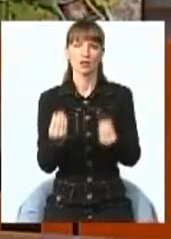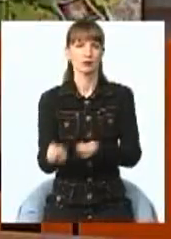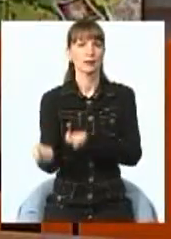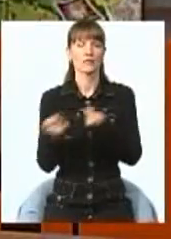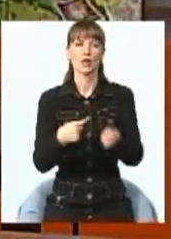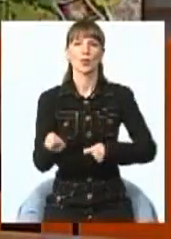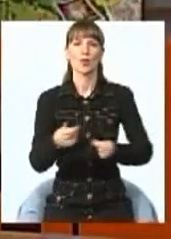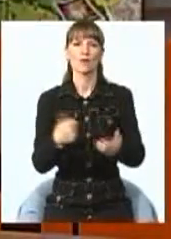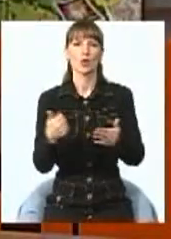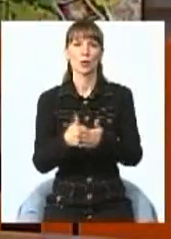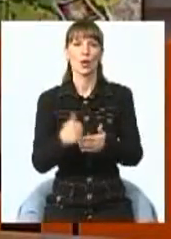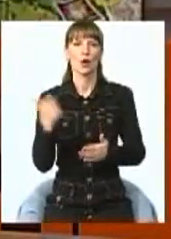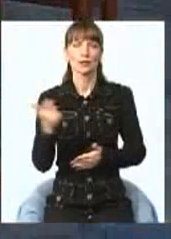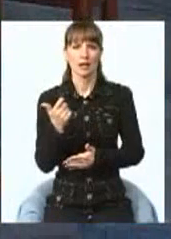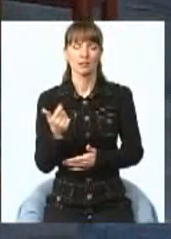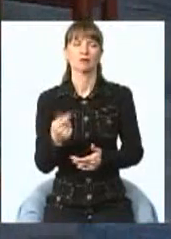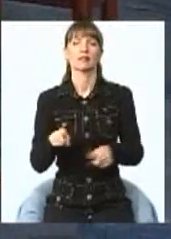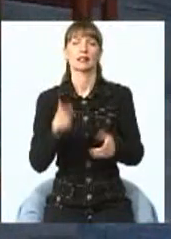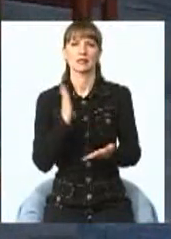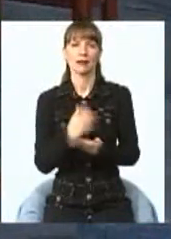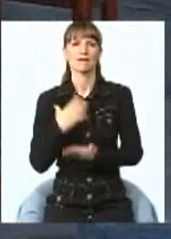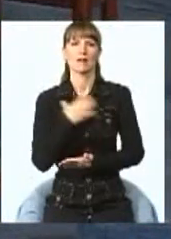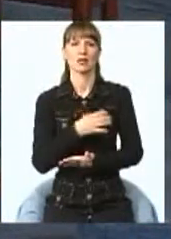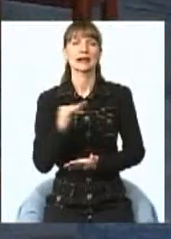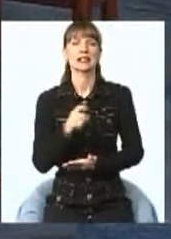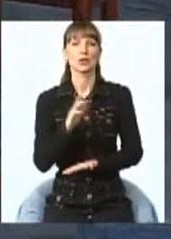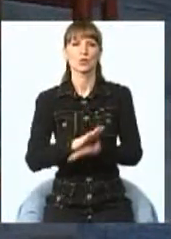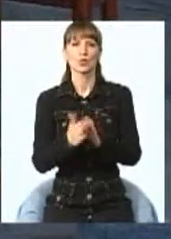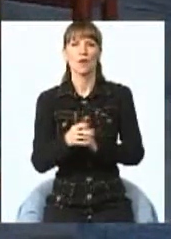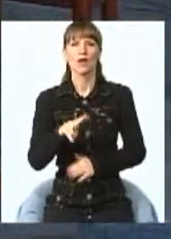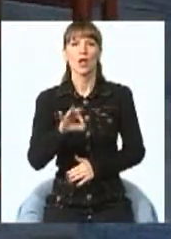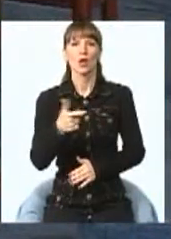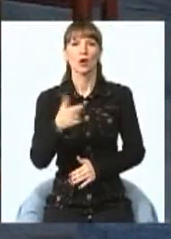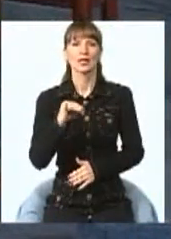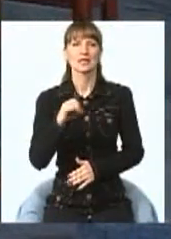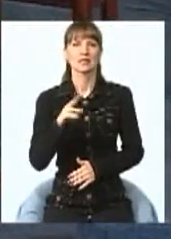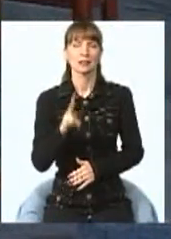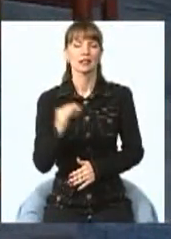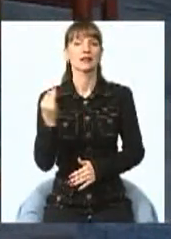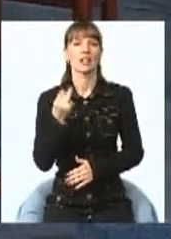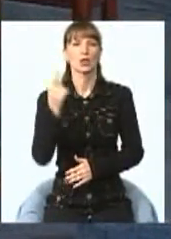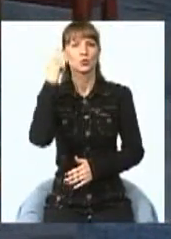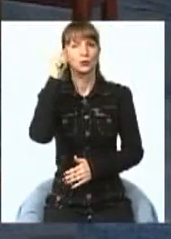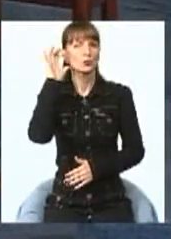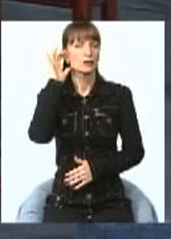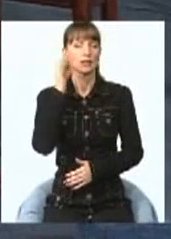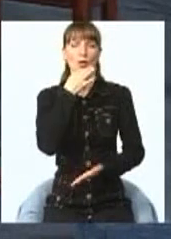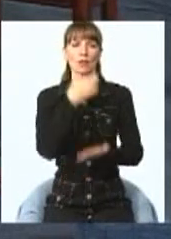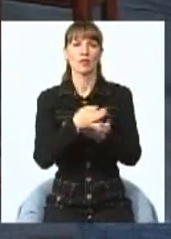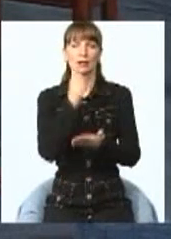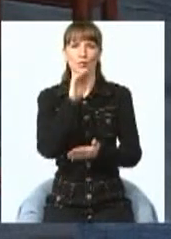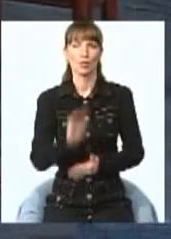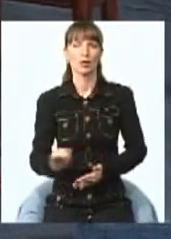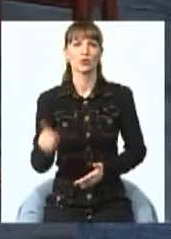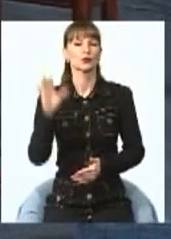доставити товар до власника, також є основною з умов логістів. Ну і цікаво послухати відповіді малечі. Що вони думають про